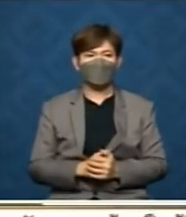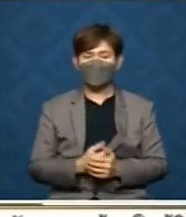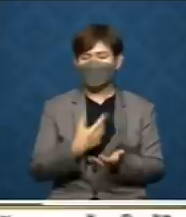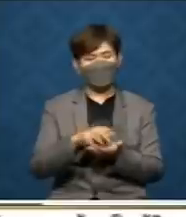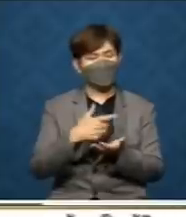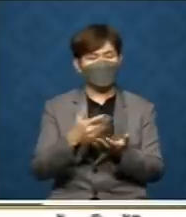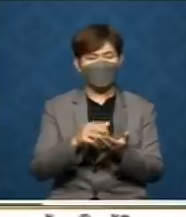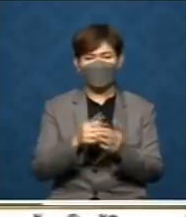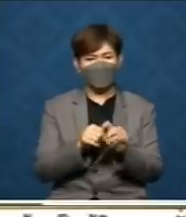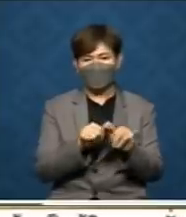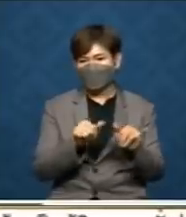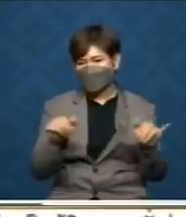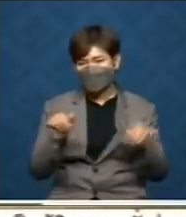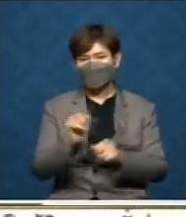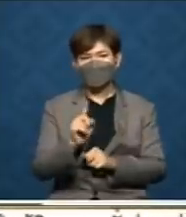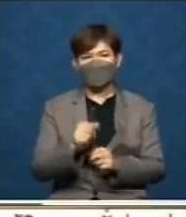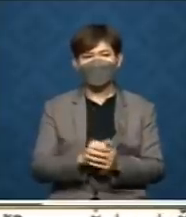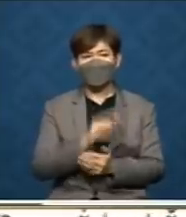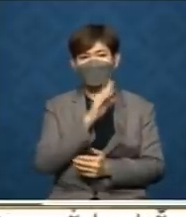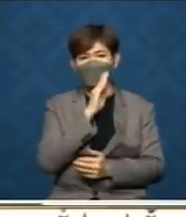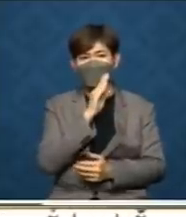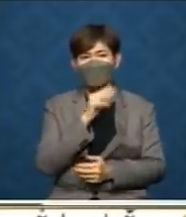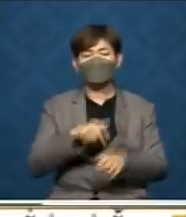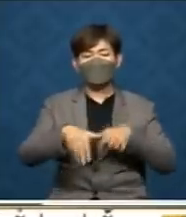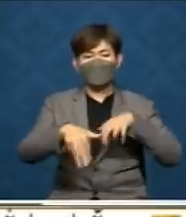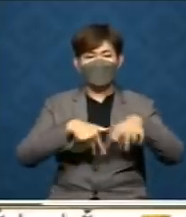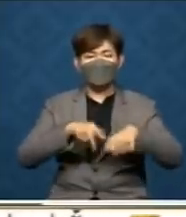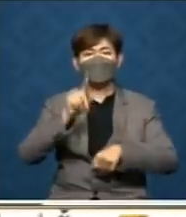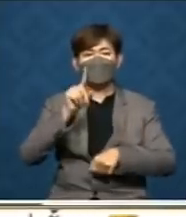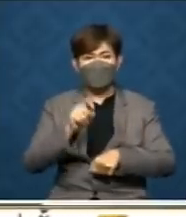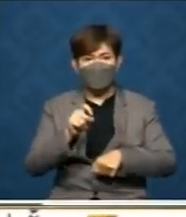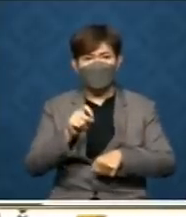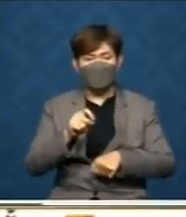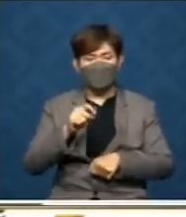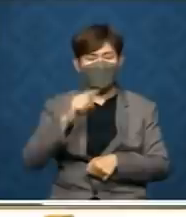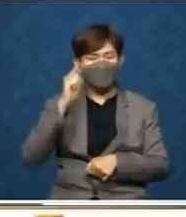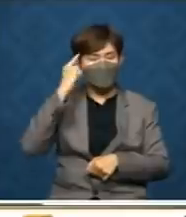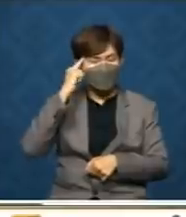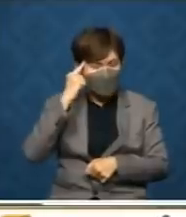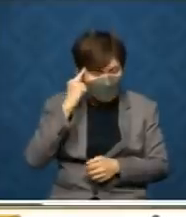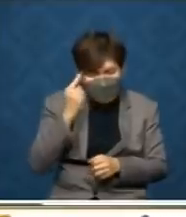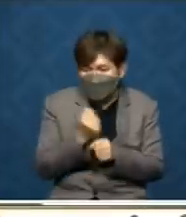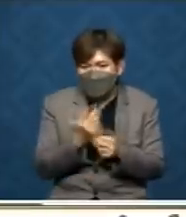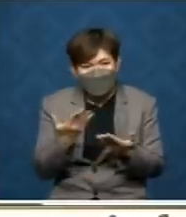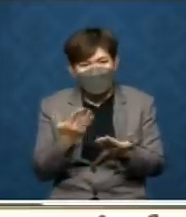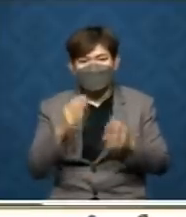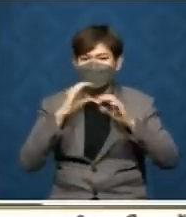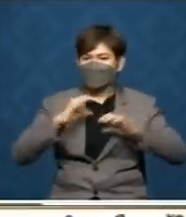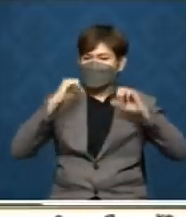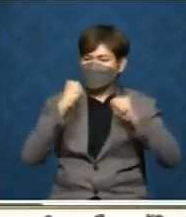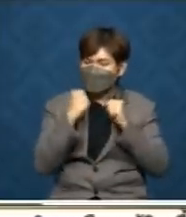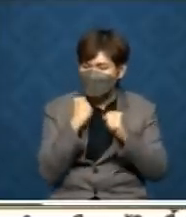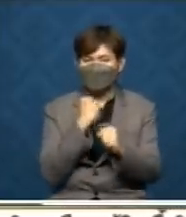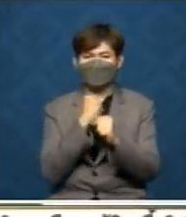ยาวแต่ถ้าคนเขาตายเพราะก็จนปัญญารัฐบาลทำดีแล้ว